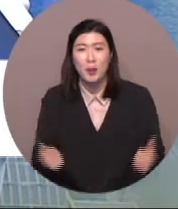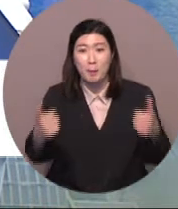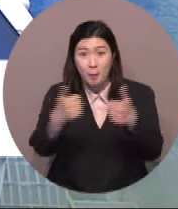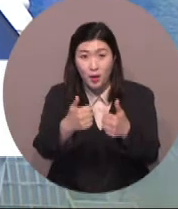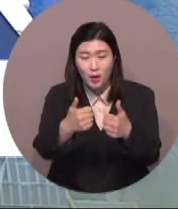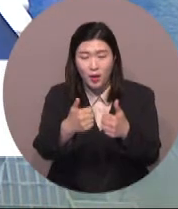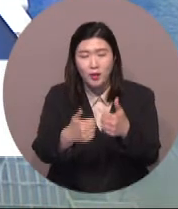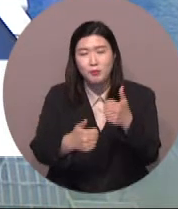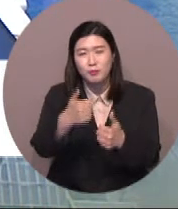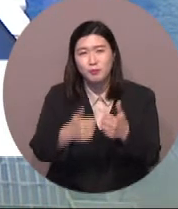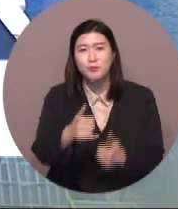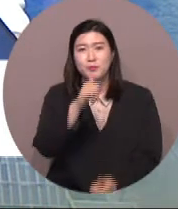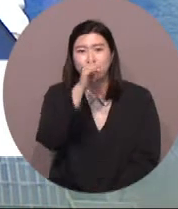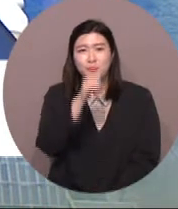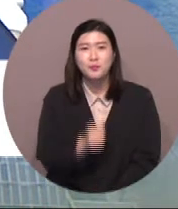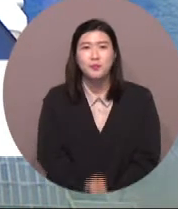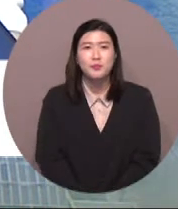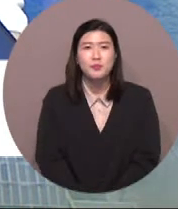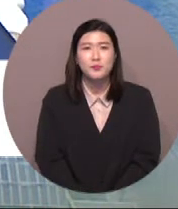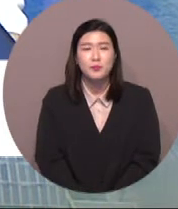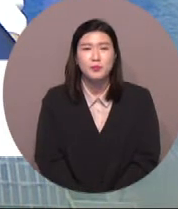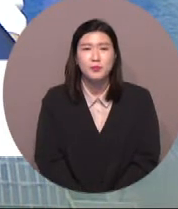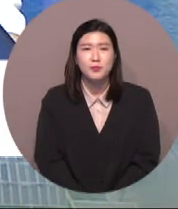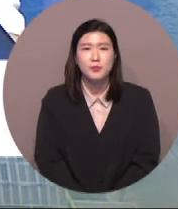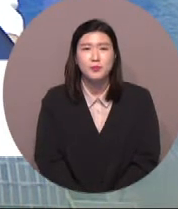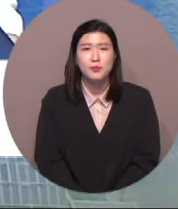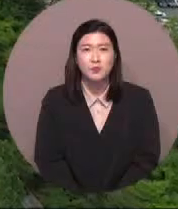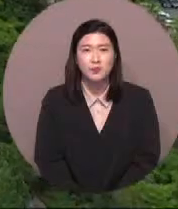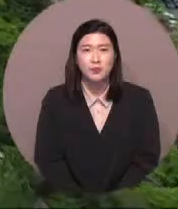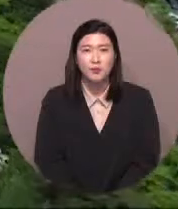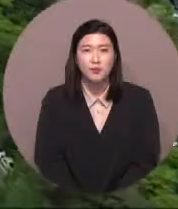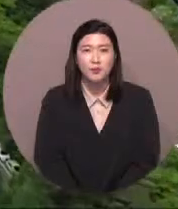정책 대결이 주목됩니다. 조형찬 기자입니다.